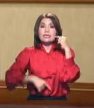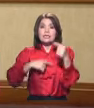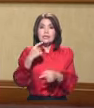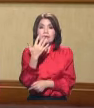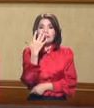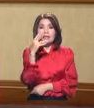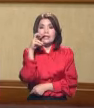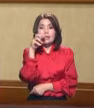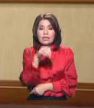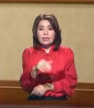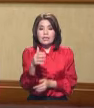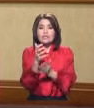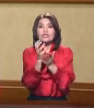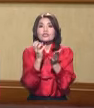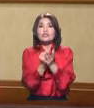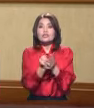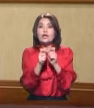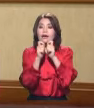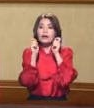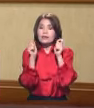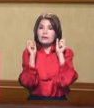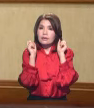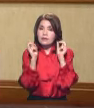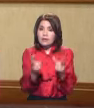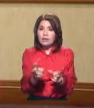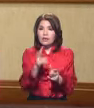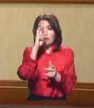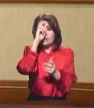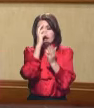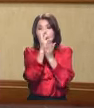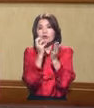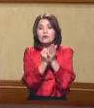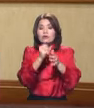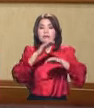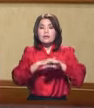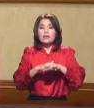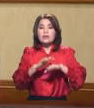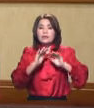жастан бастап жинақтау жүйесі қалай құрылады, ұлттық қор балаларға деп аталатын